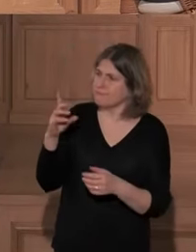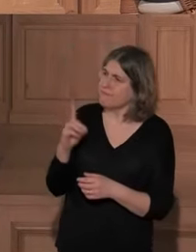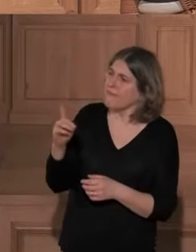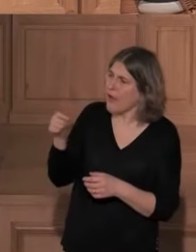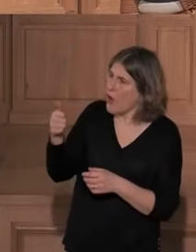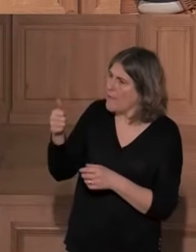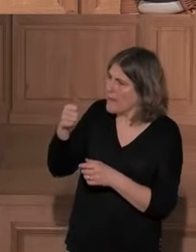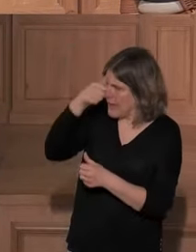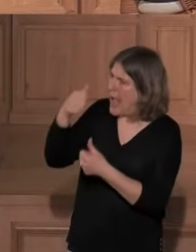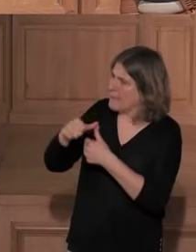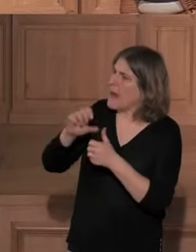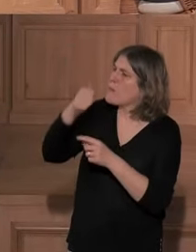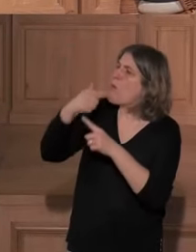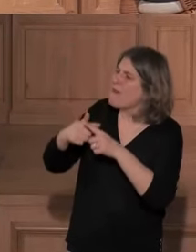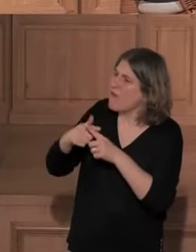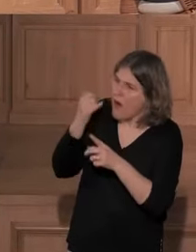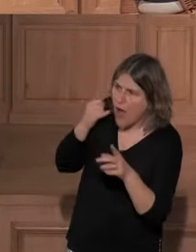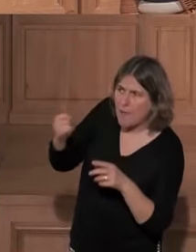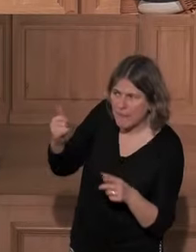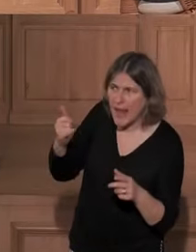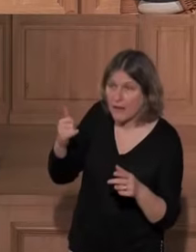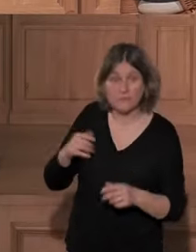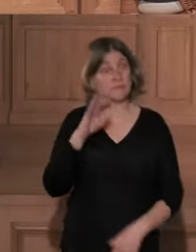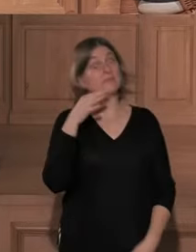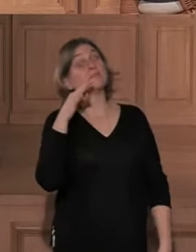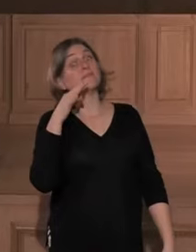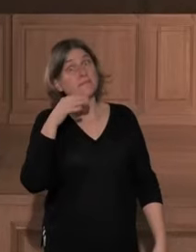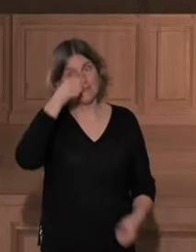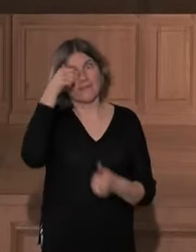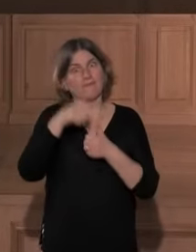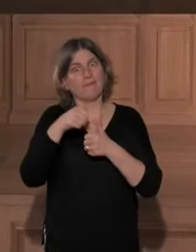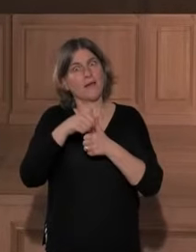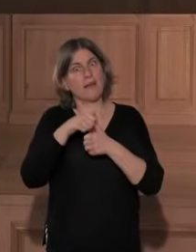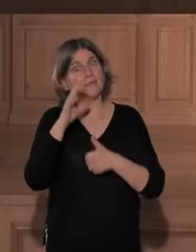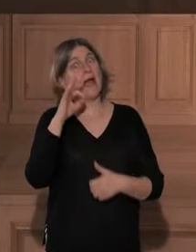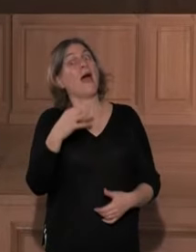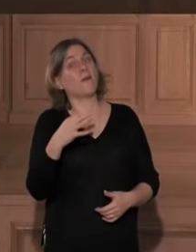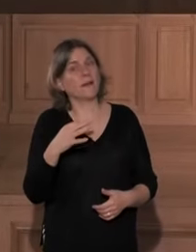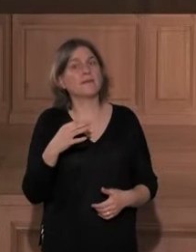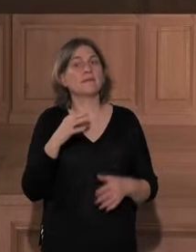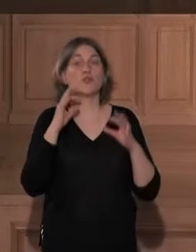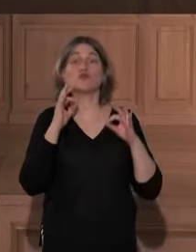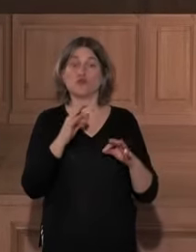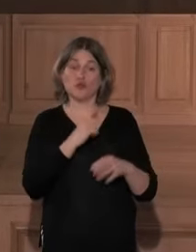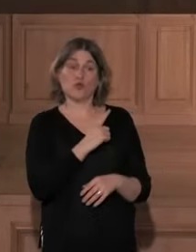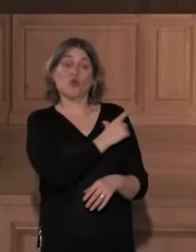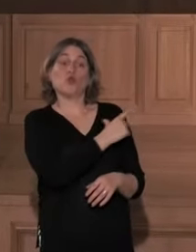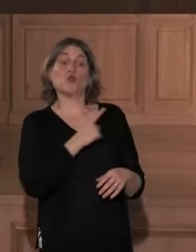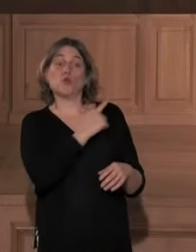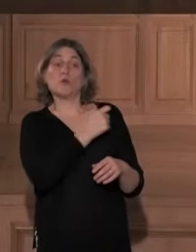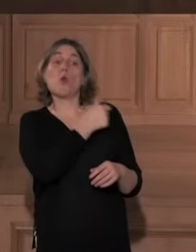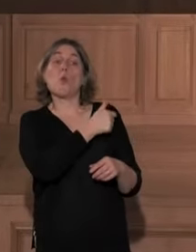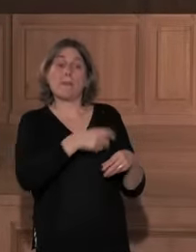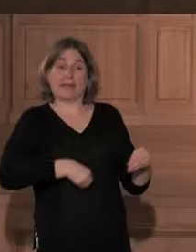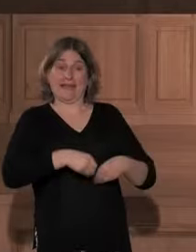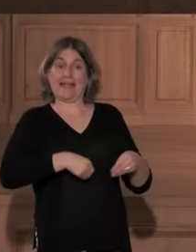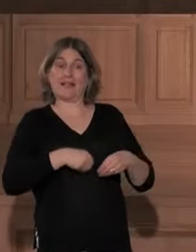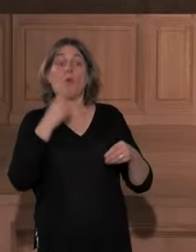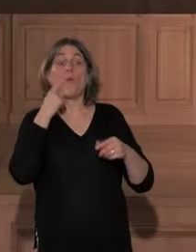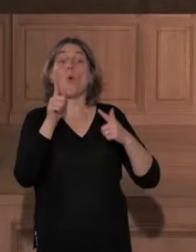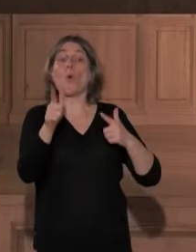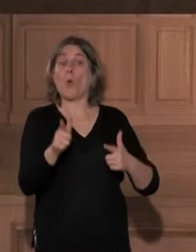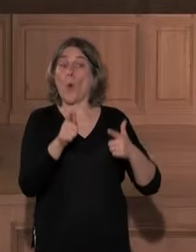première rencontre? Oui. Ouais. Je m'en rappelle très bien, parce qu'on a travaillé sur une colo avec Stéphane, donc justement où il était directeur à Top Gun.